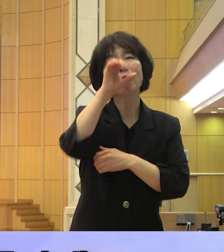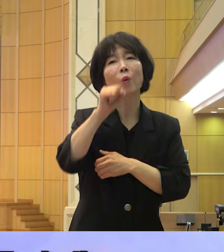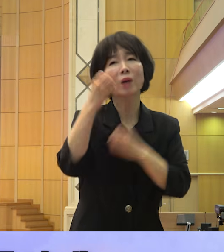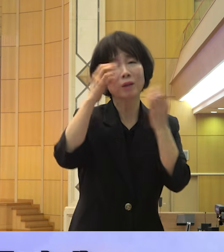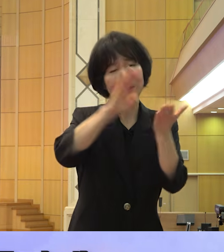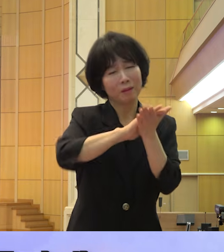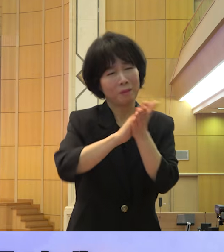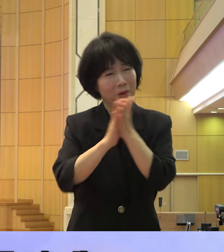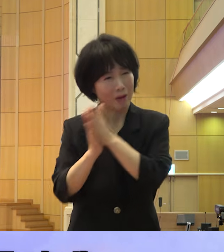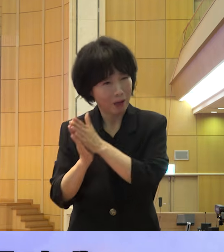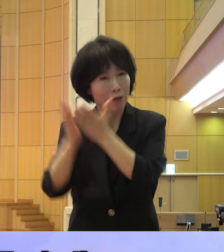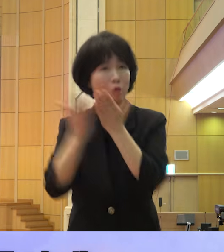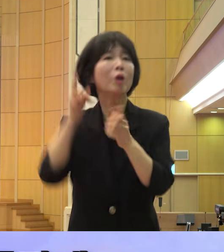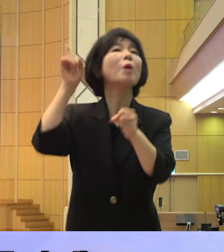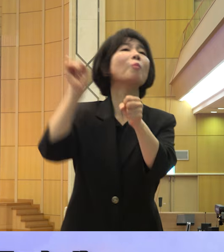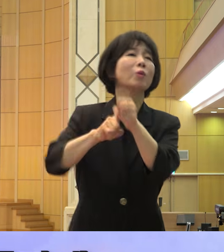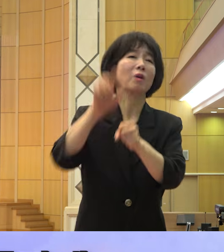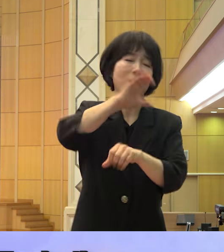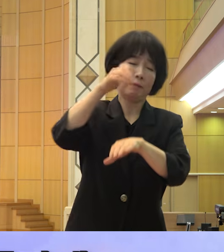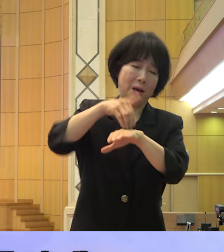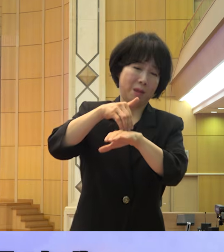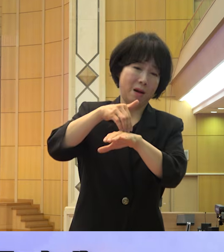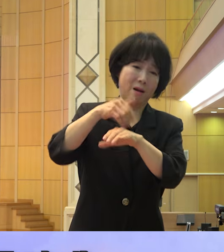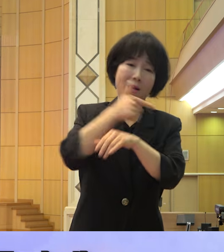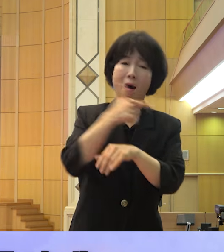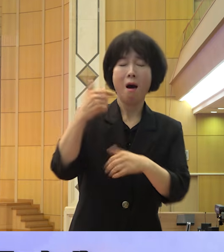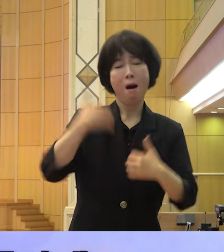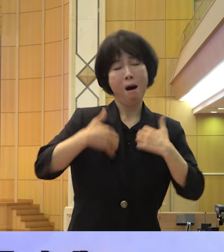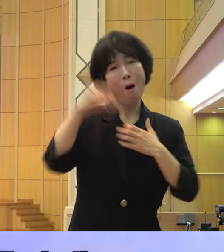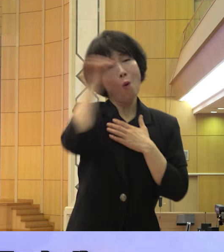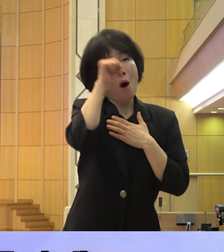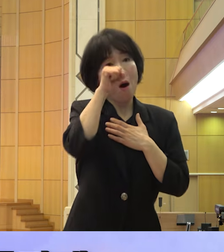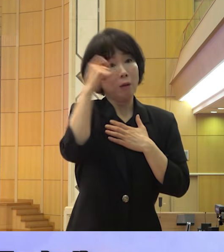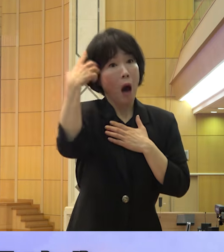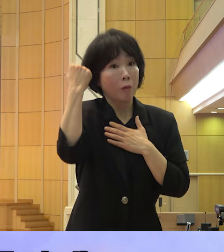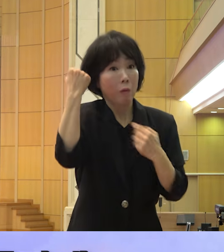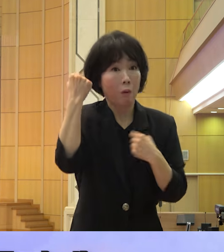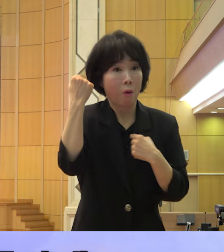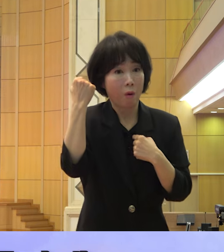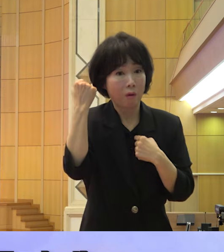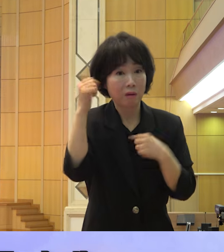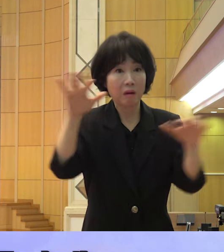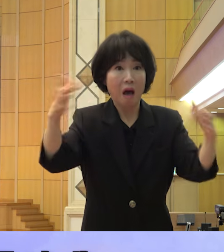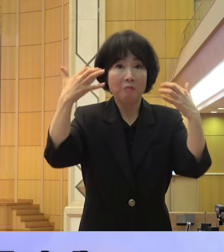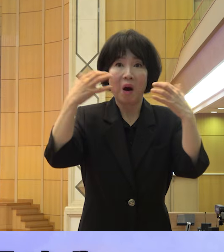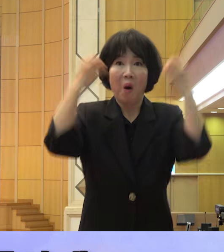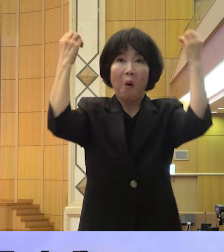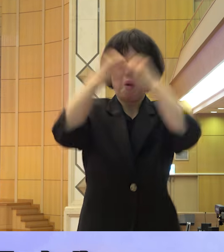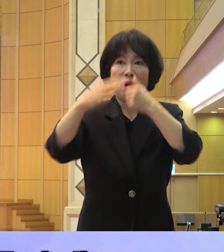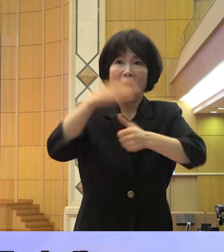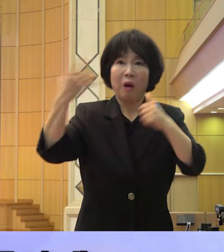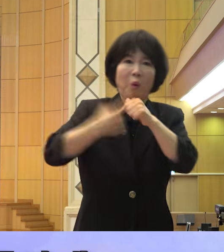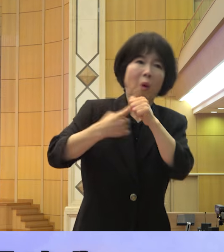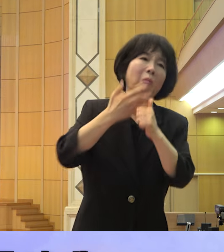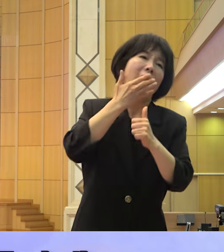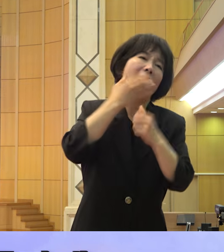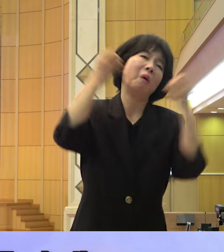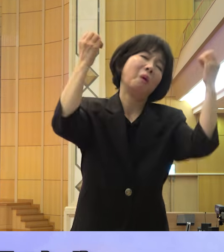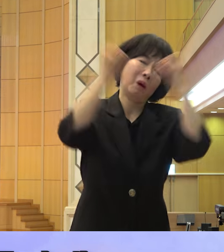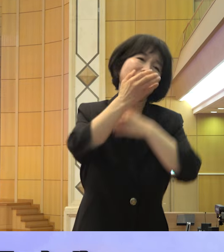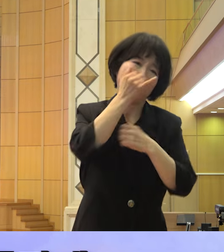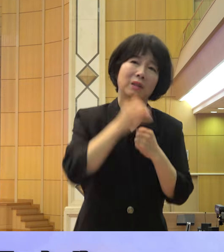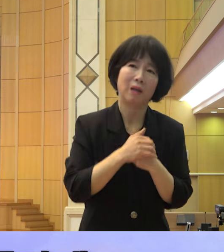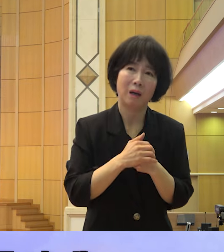정금 같은 인생 되게 하려고 주님이 나를 단련했고 나서 막 좋아라 하는 건데 사람들이 볼 때는 몰라서 그런 거죠.